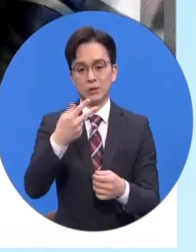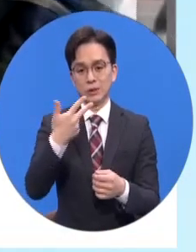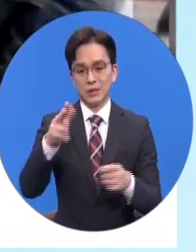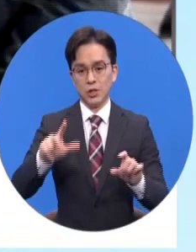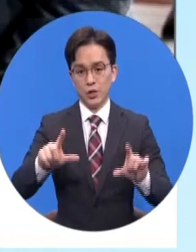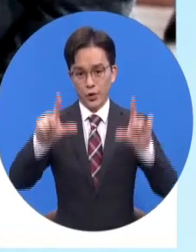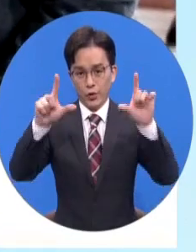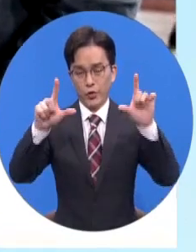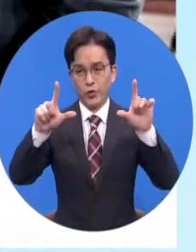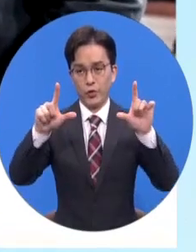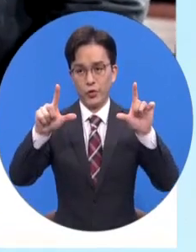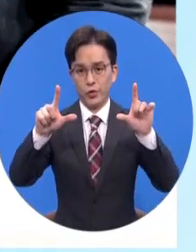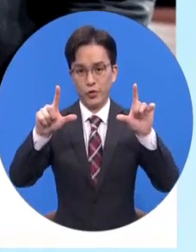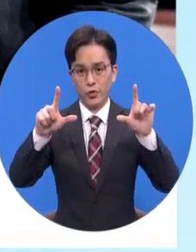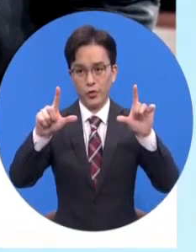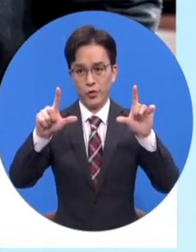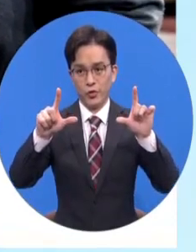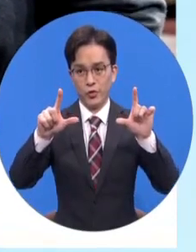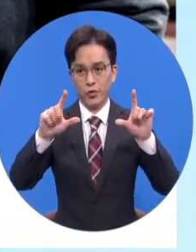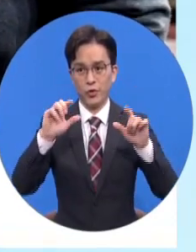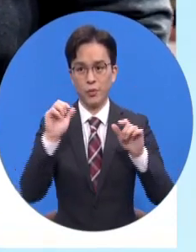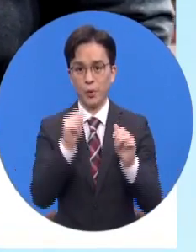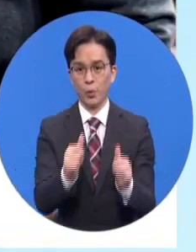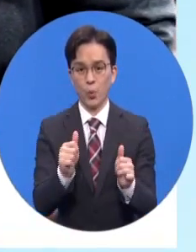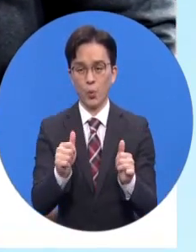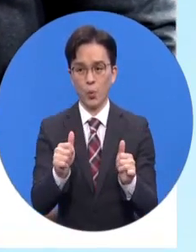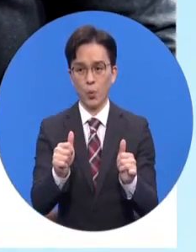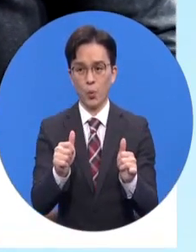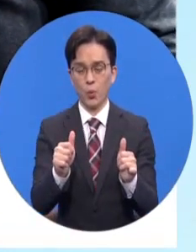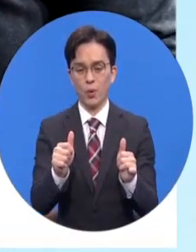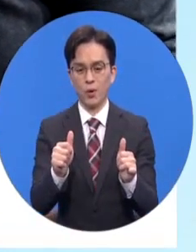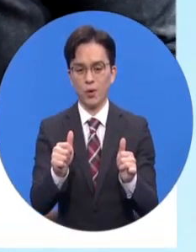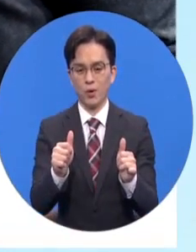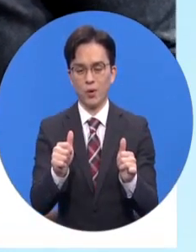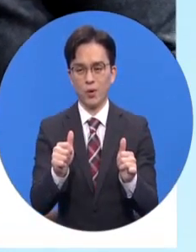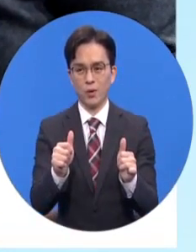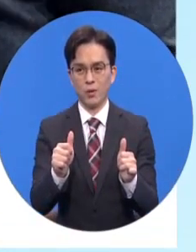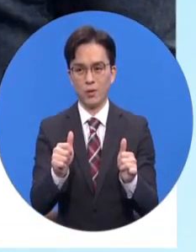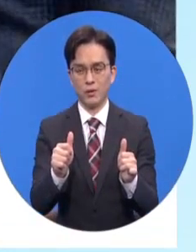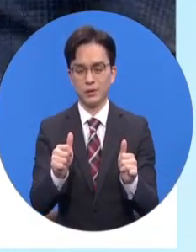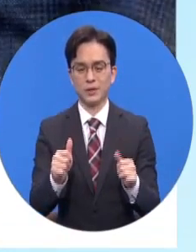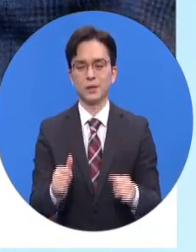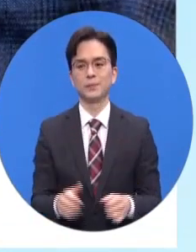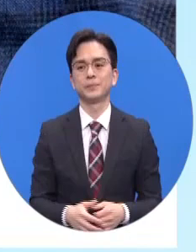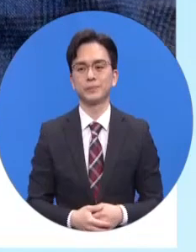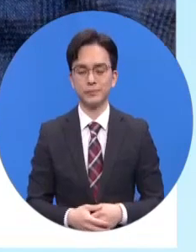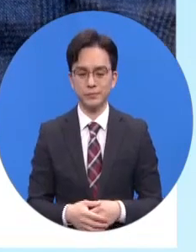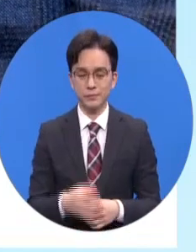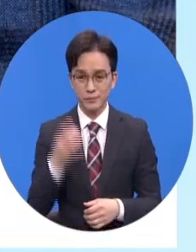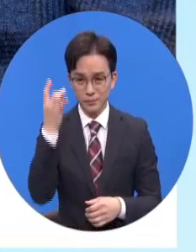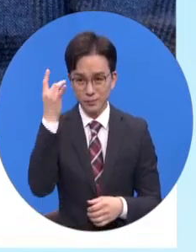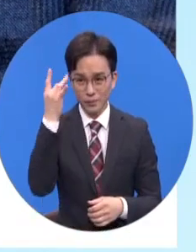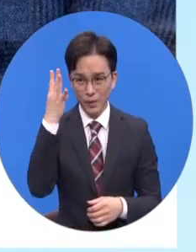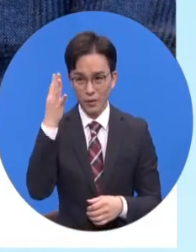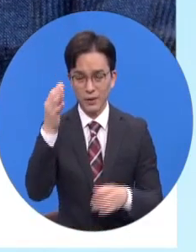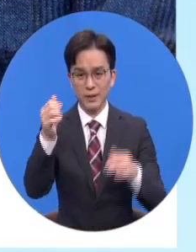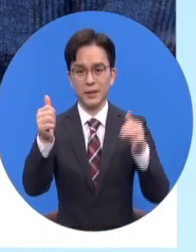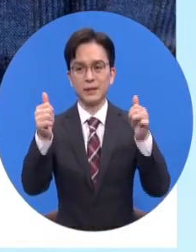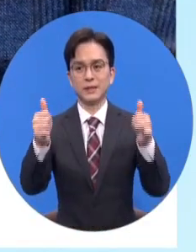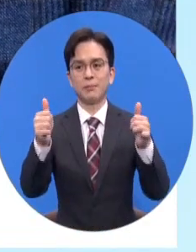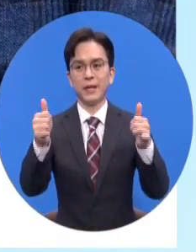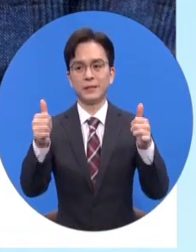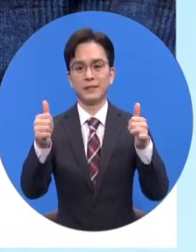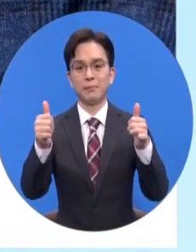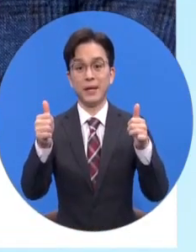이름을 올렸다 라는 해명을 하고 있는데 작은 실무에서 보면 실제로 업무를 수행하는 변호사의 플러스 알파 격으로 같은 법인의 변호사들을